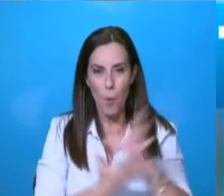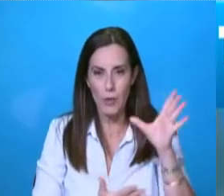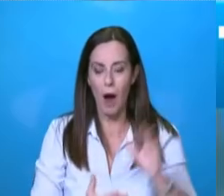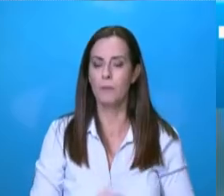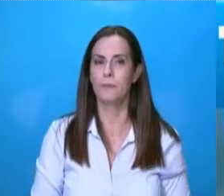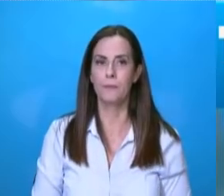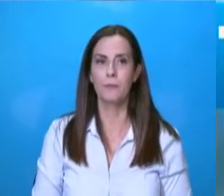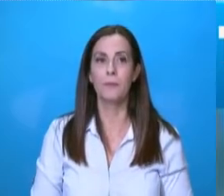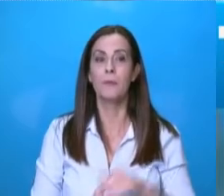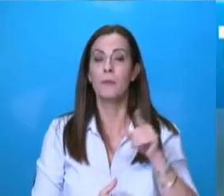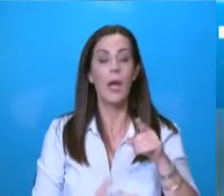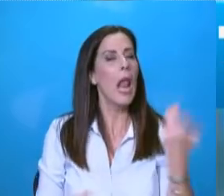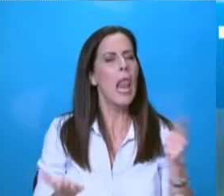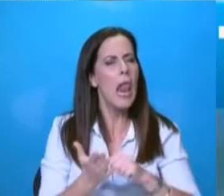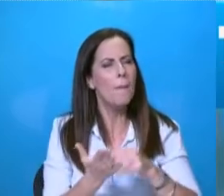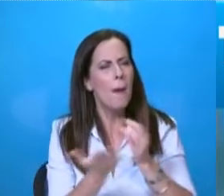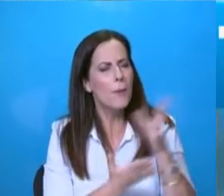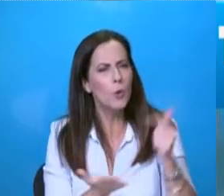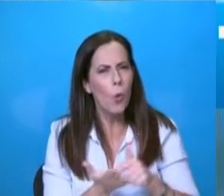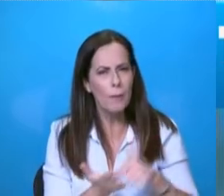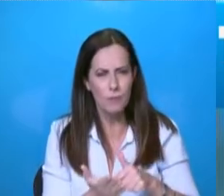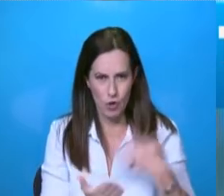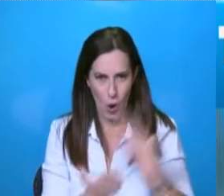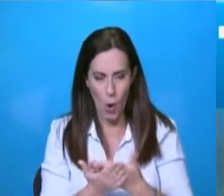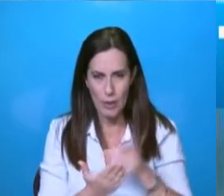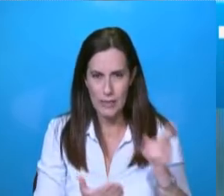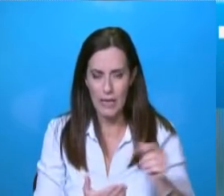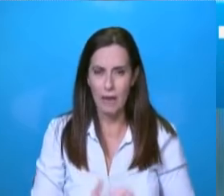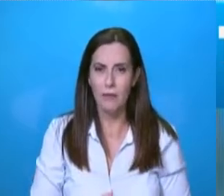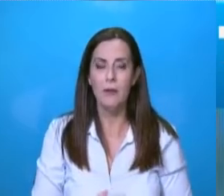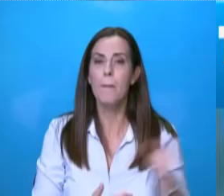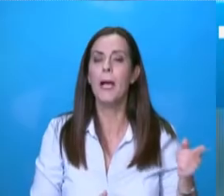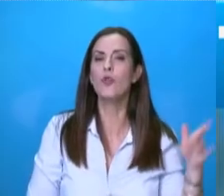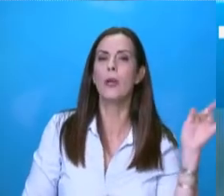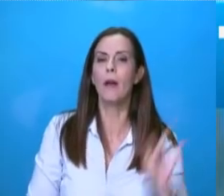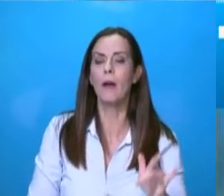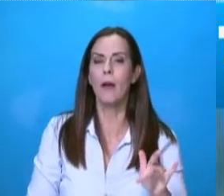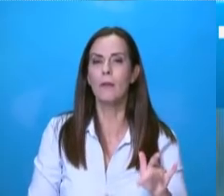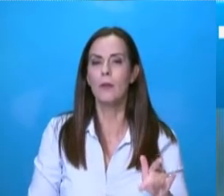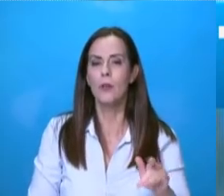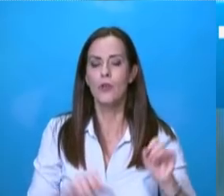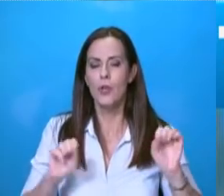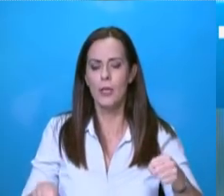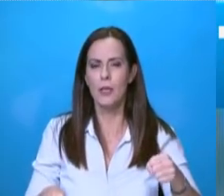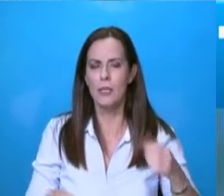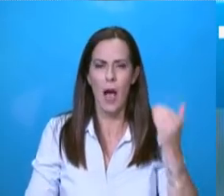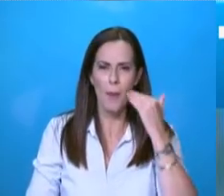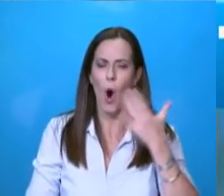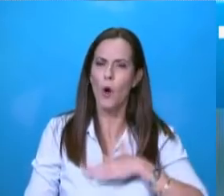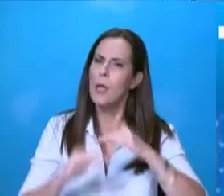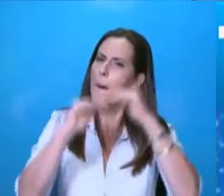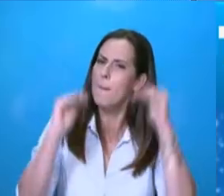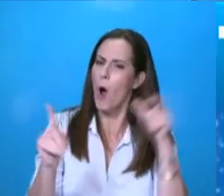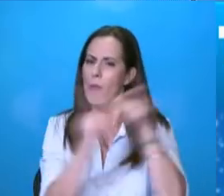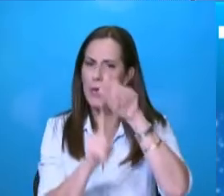בלומברג מפרסמת הערב שהסיבה לפיטורים של היועץ הניצי היא התנגדותו לכוונת הנשיא טראמפ להקל בסנקציות על